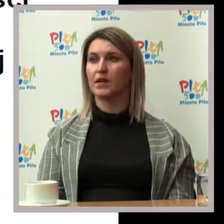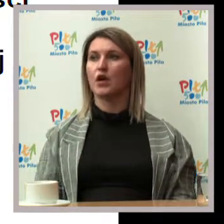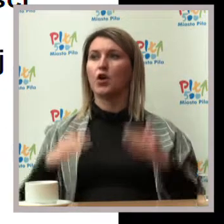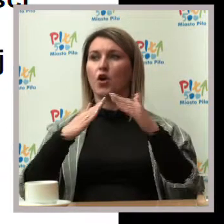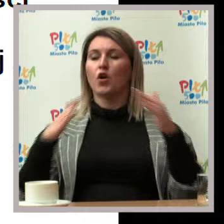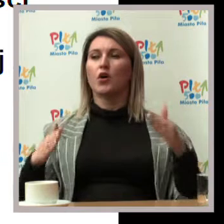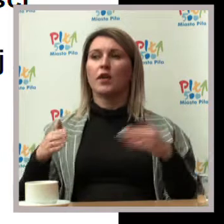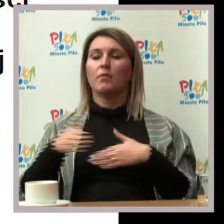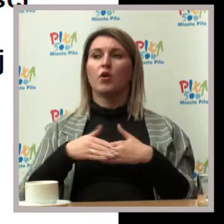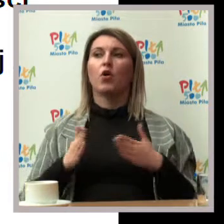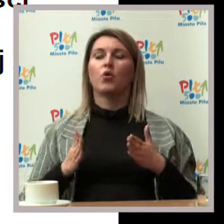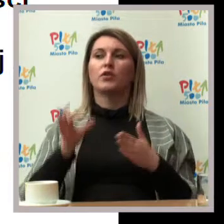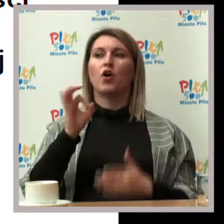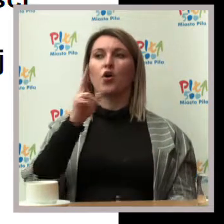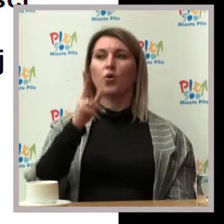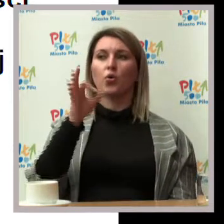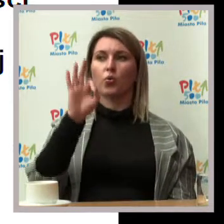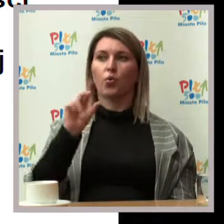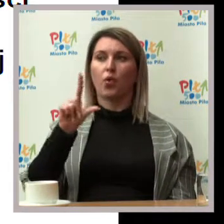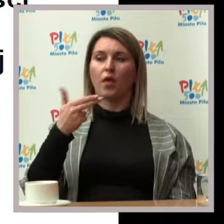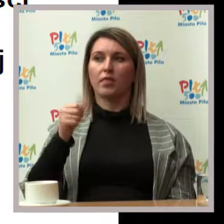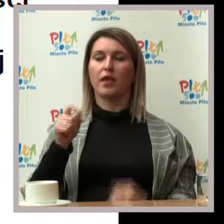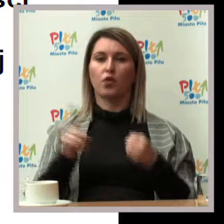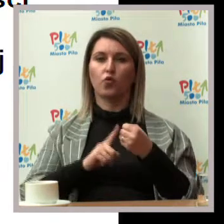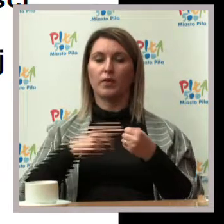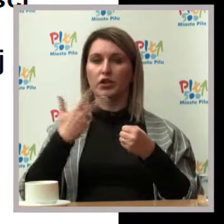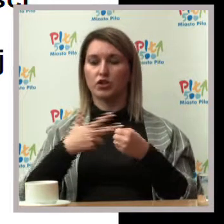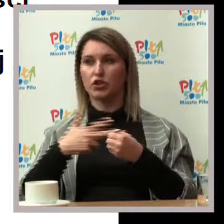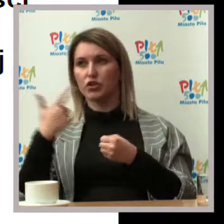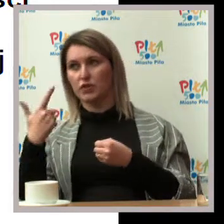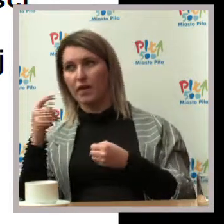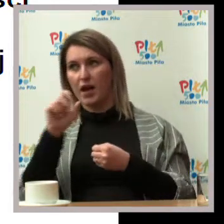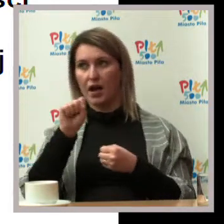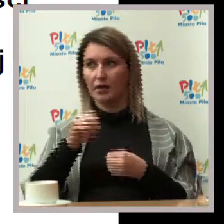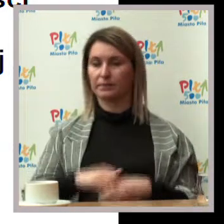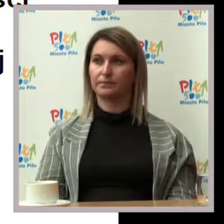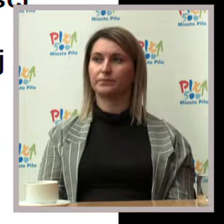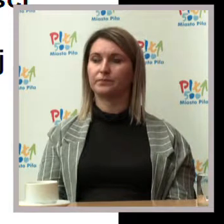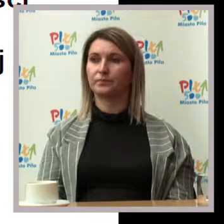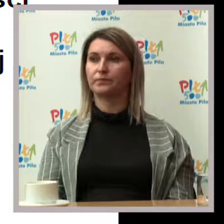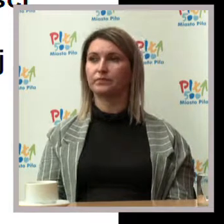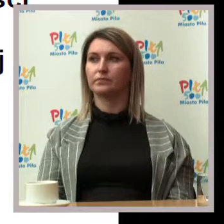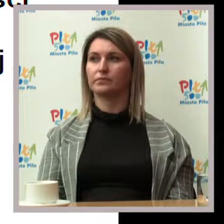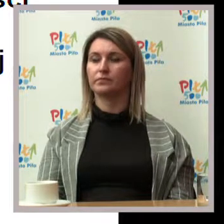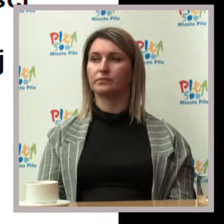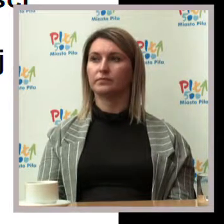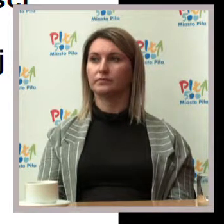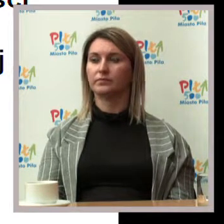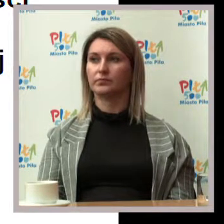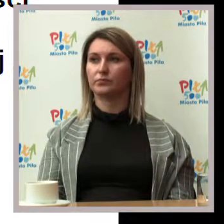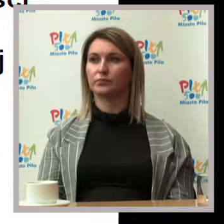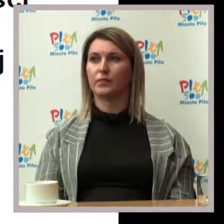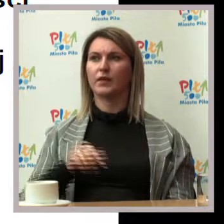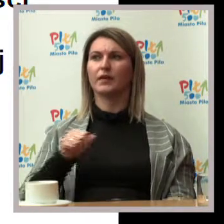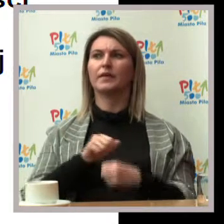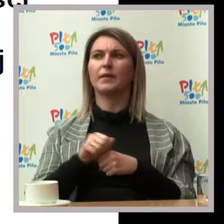budynki, w których w tej chwili realizowane są przede wszystkim działania społeczne w zakresie